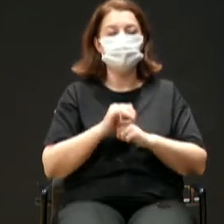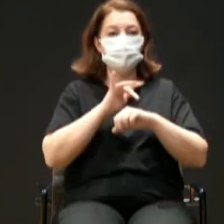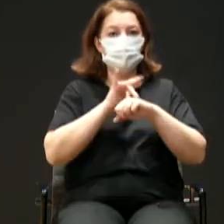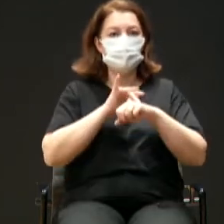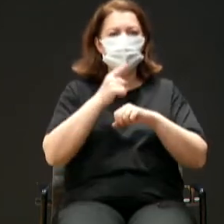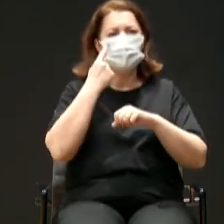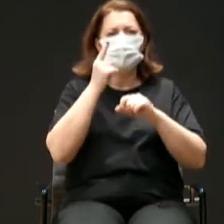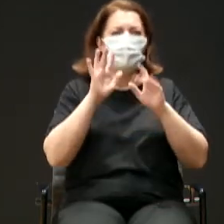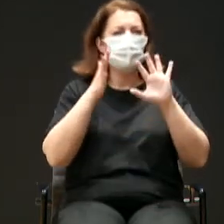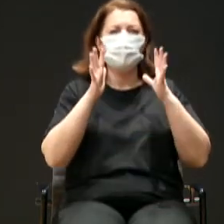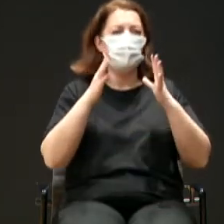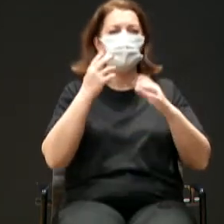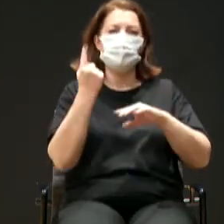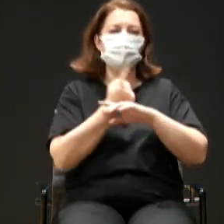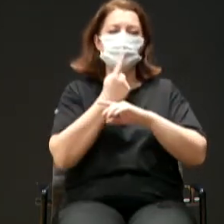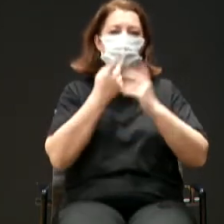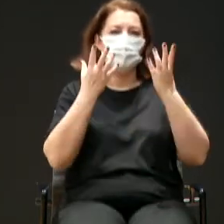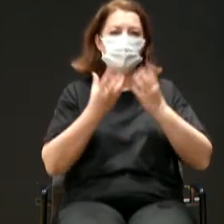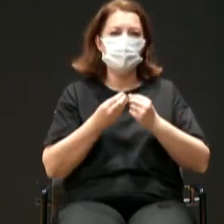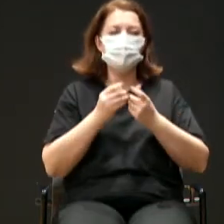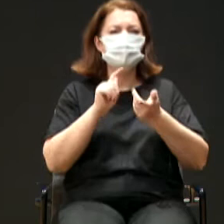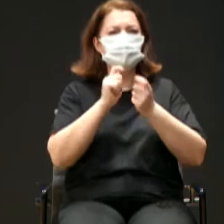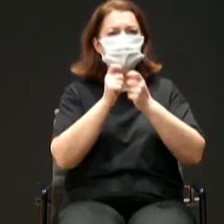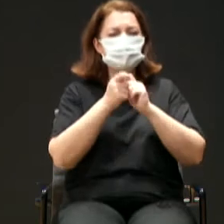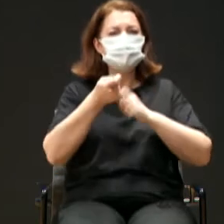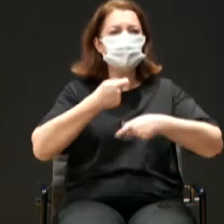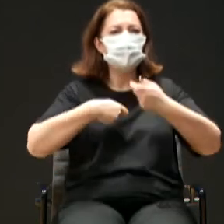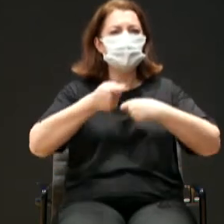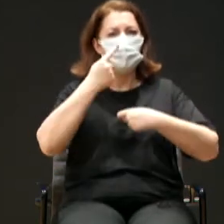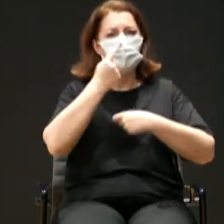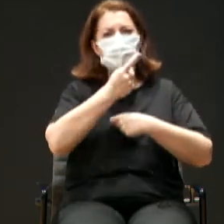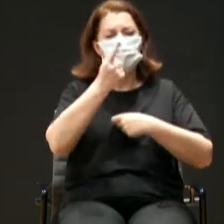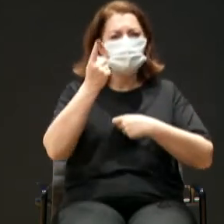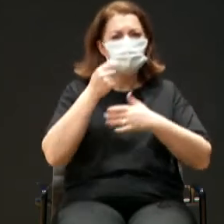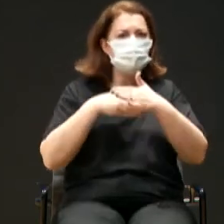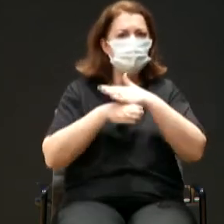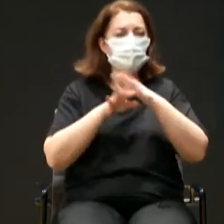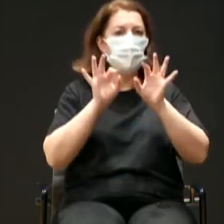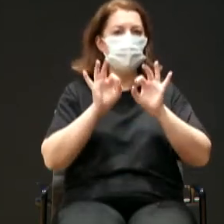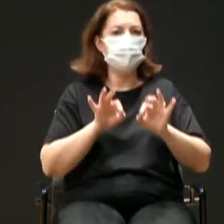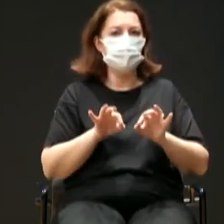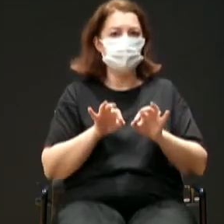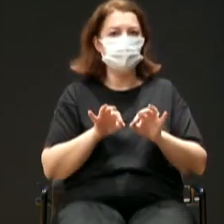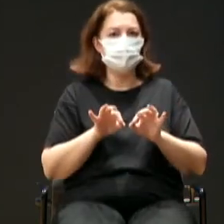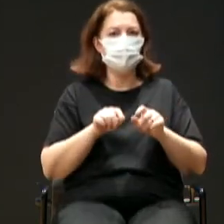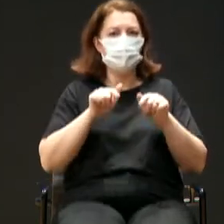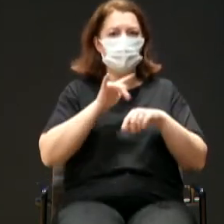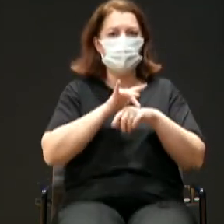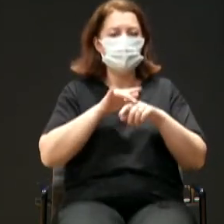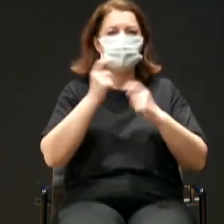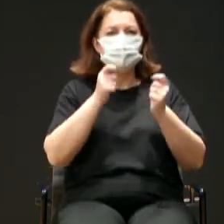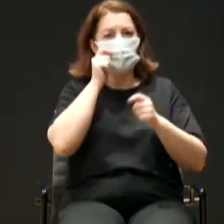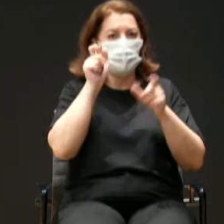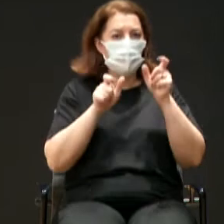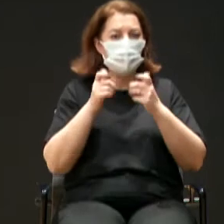Ülkemizde ilginç şeyler oluyor. Değişik ticari faaliyetlere girmeye başladı bu ülkenin iş